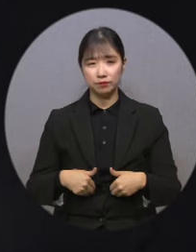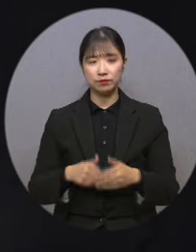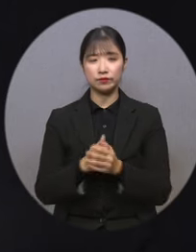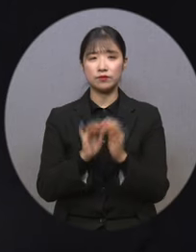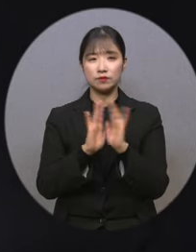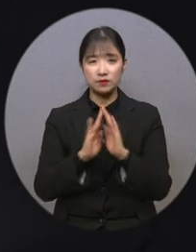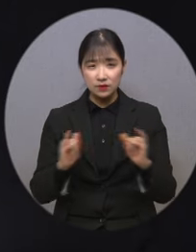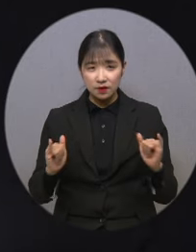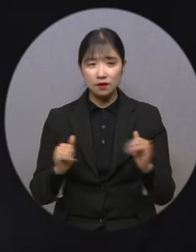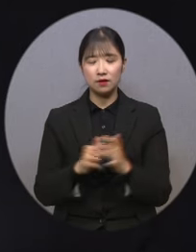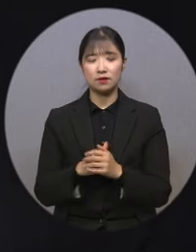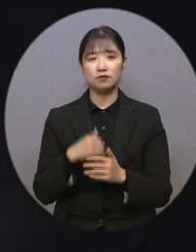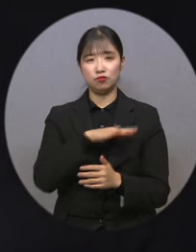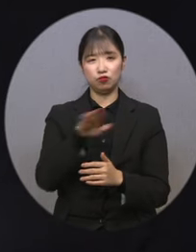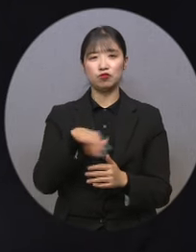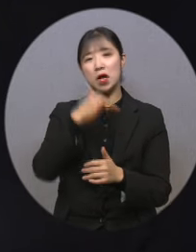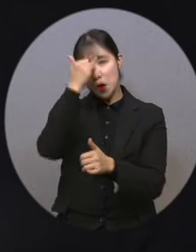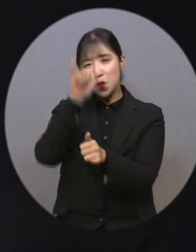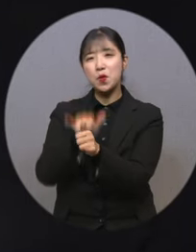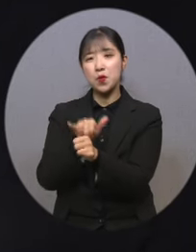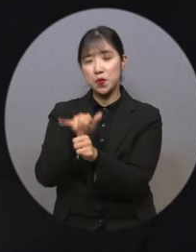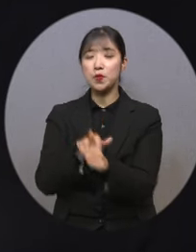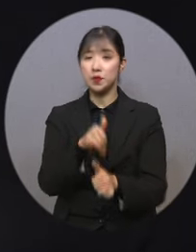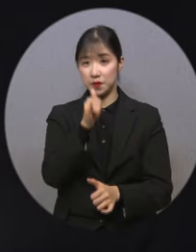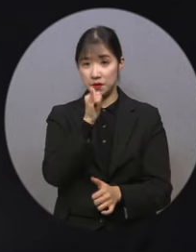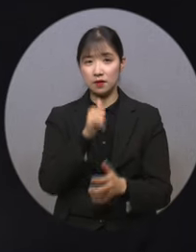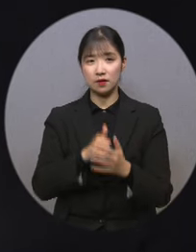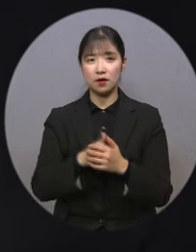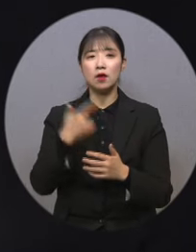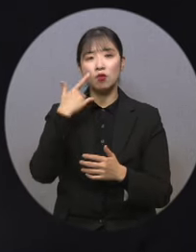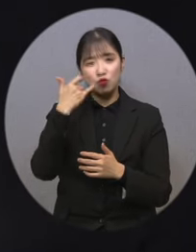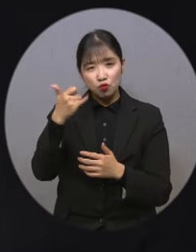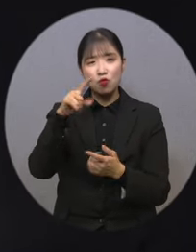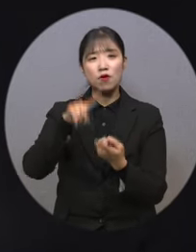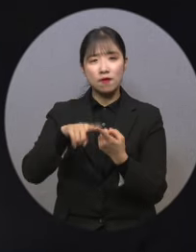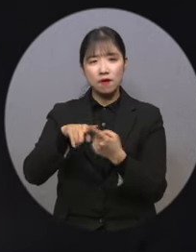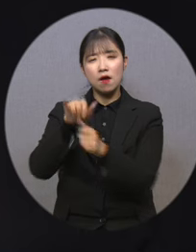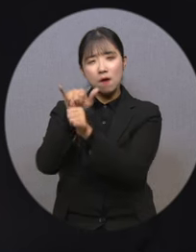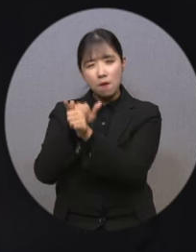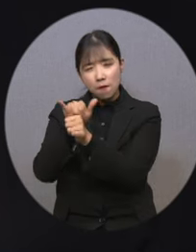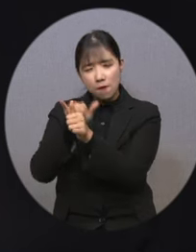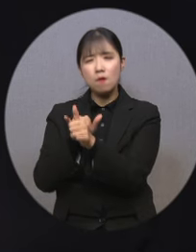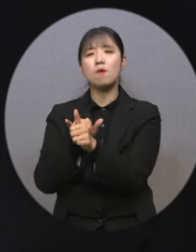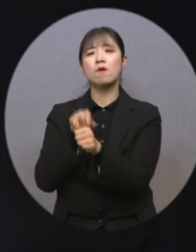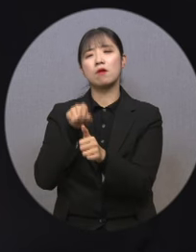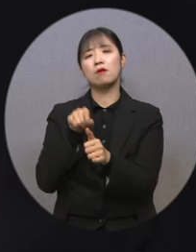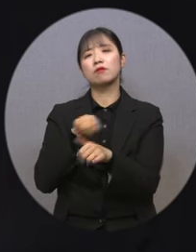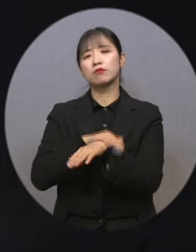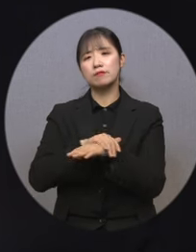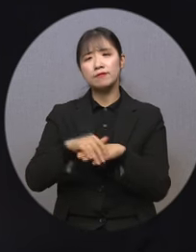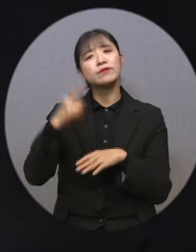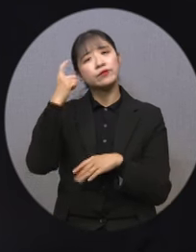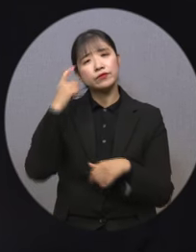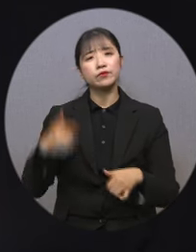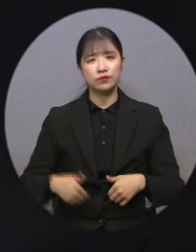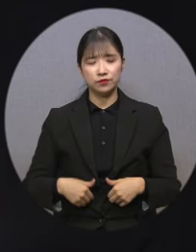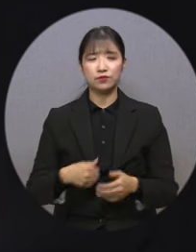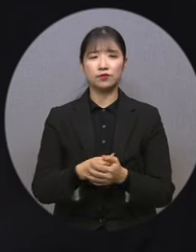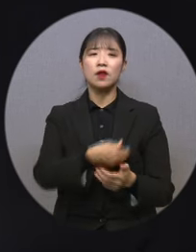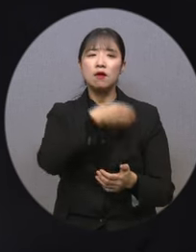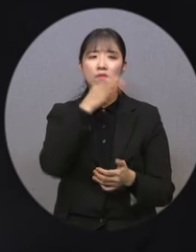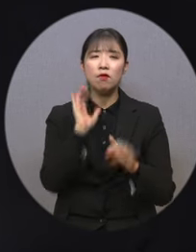인간이 우리가 효도가 있는데 부모에 대한 효도를 제일 먼저 우리가 생각이 되는데 나이 드신